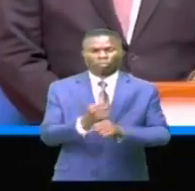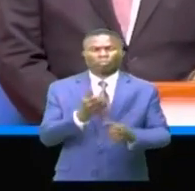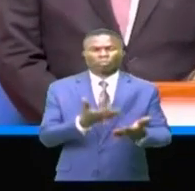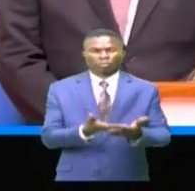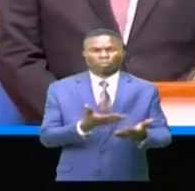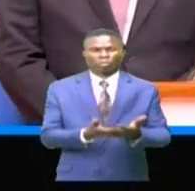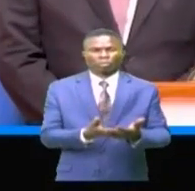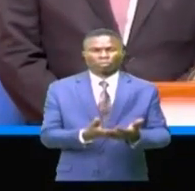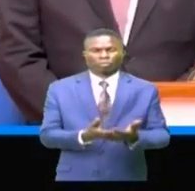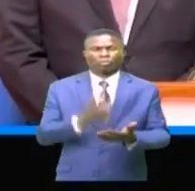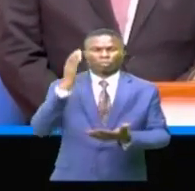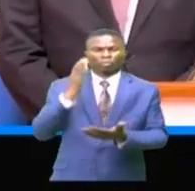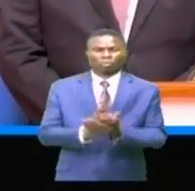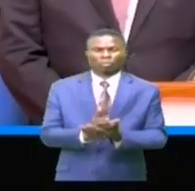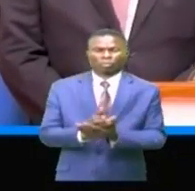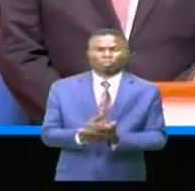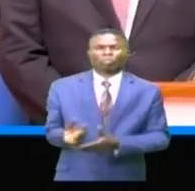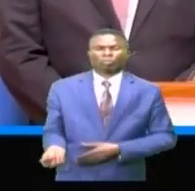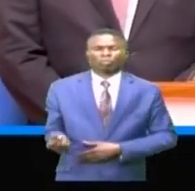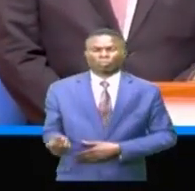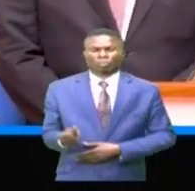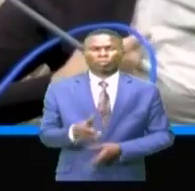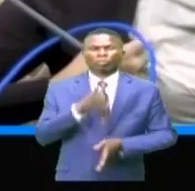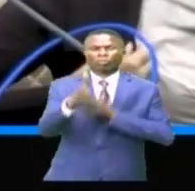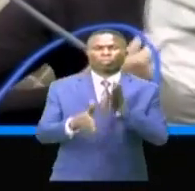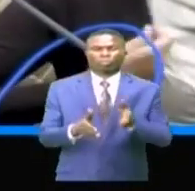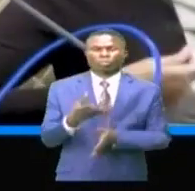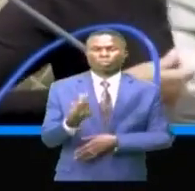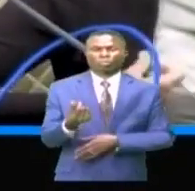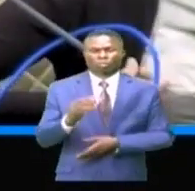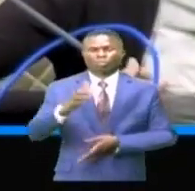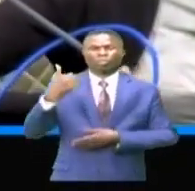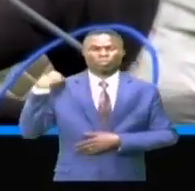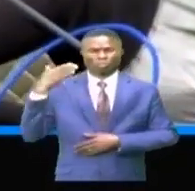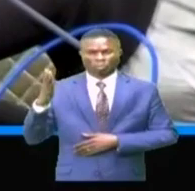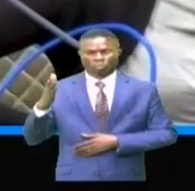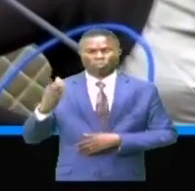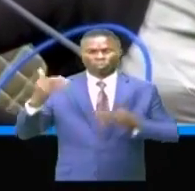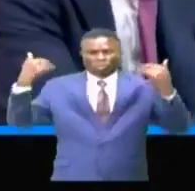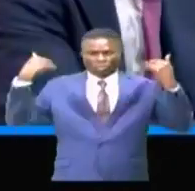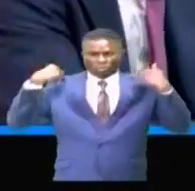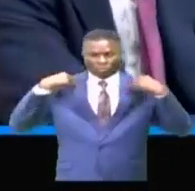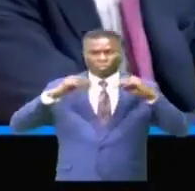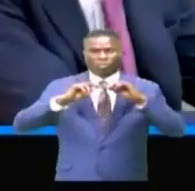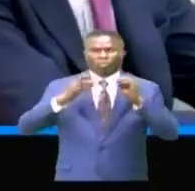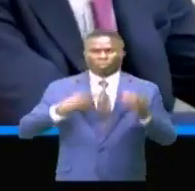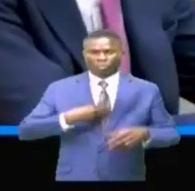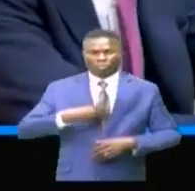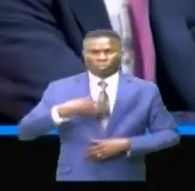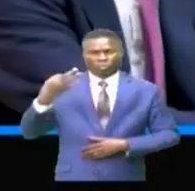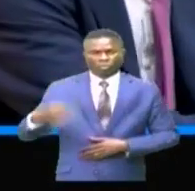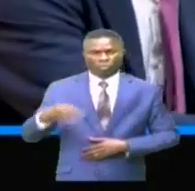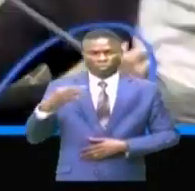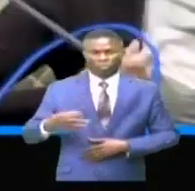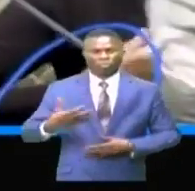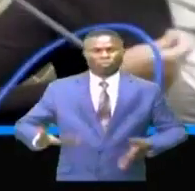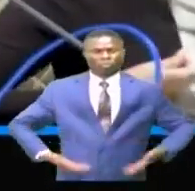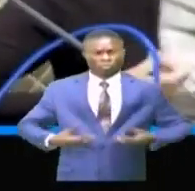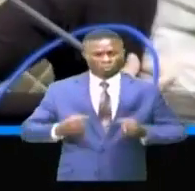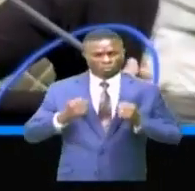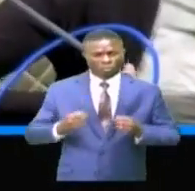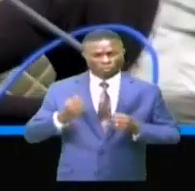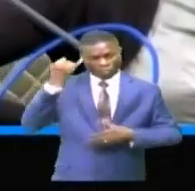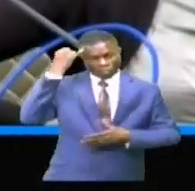élite contre la corruption des détriment de bénéfiques le chef de la délégation française pruneaux Fischer à louer à son tour